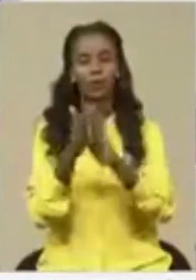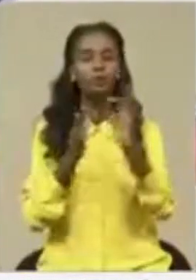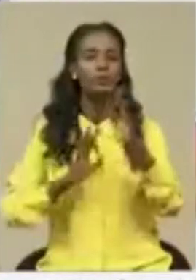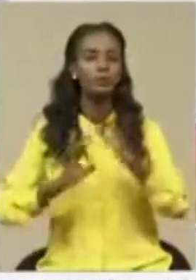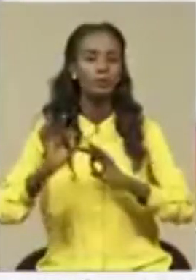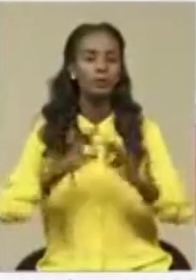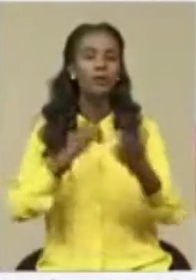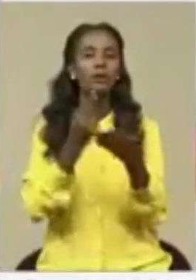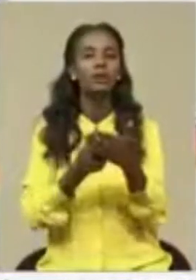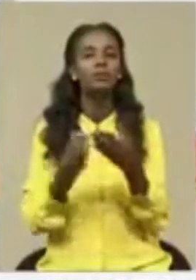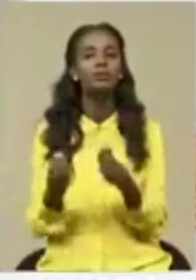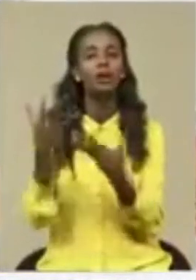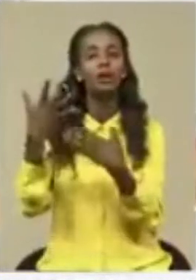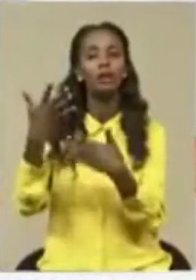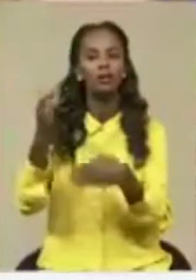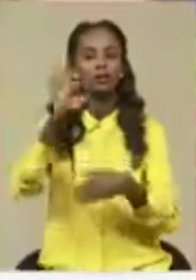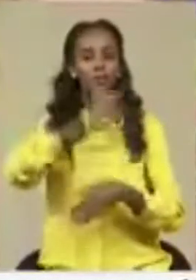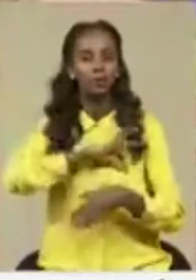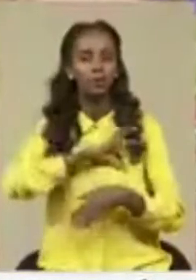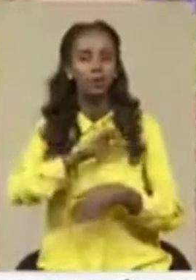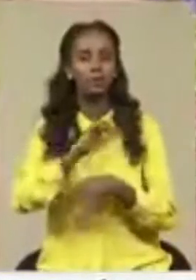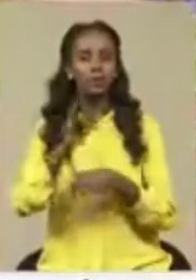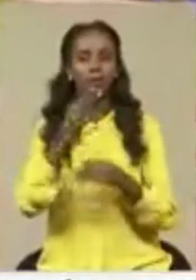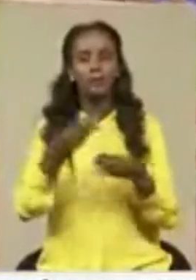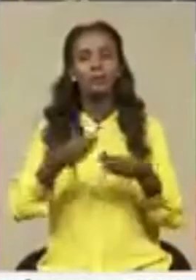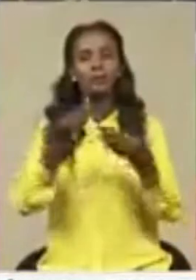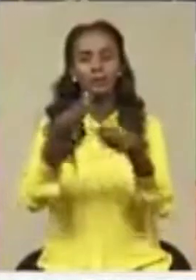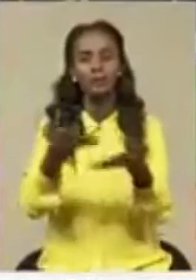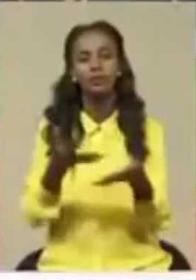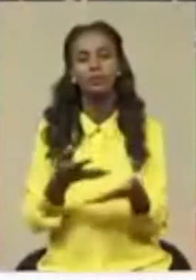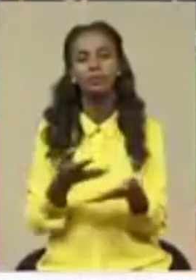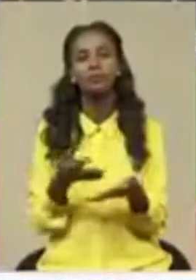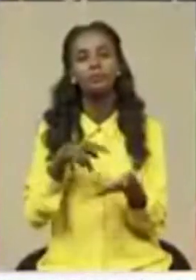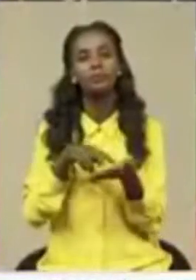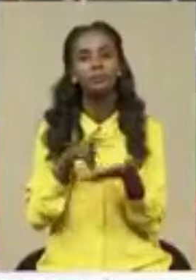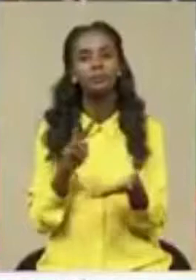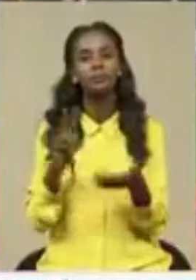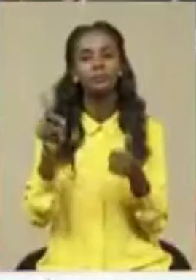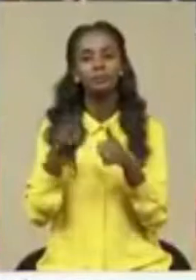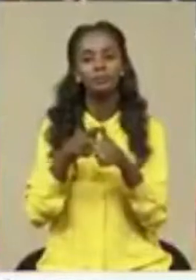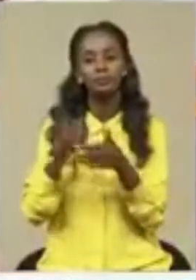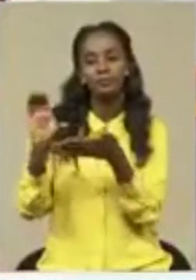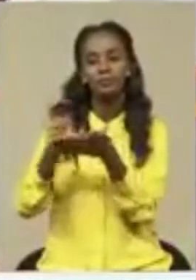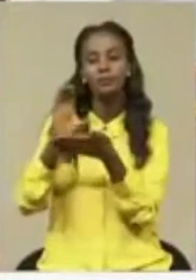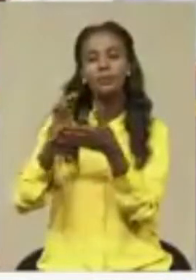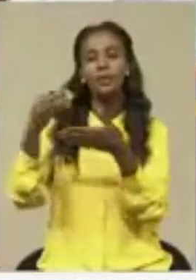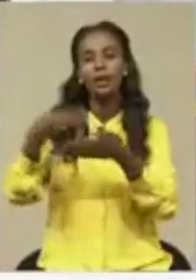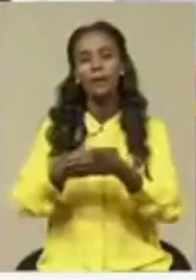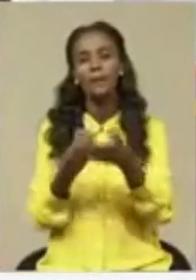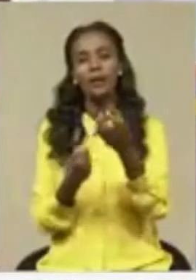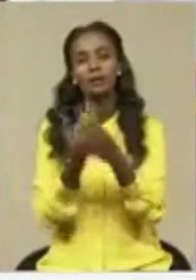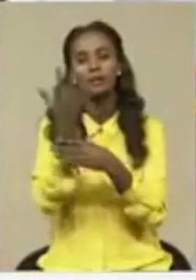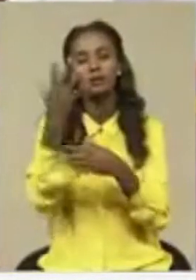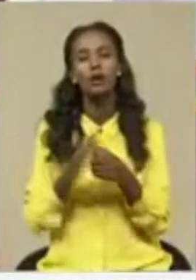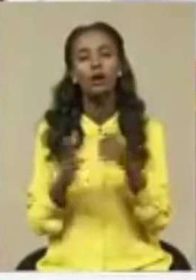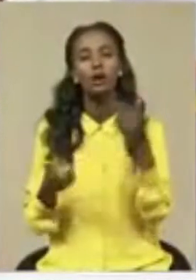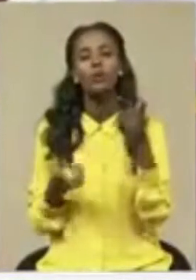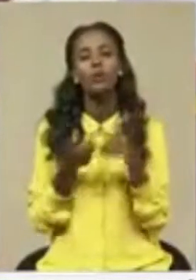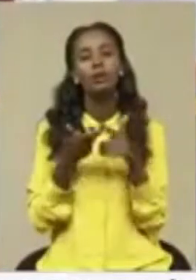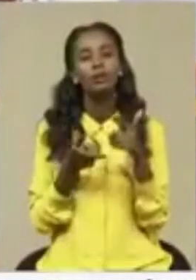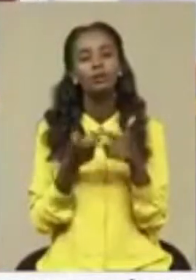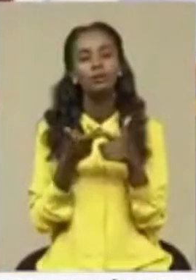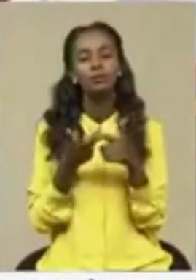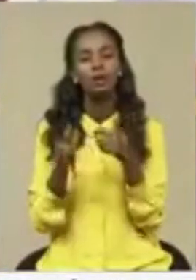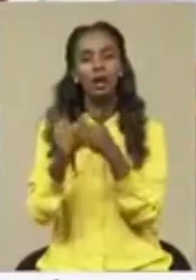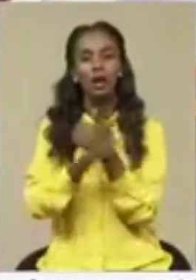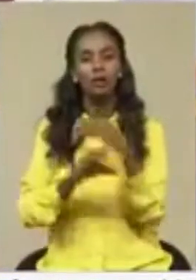በመግለጽ ይህም በርካታ ትሩፋቶችን እንደሚሰጥ አንስተዋል። አንደኛ፣ የአምራቹን ገቢ ያሳድጋል። ሁለተኛ፣